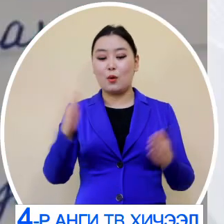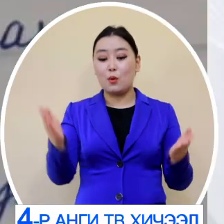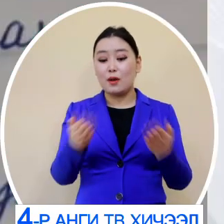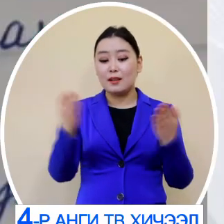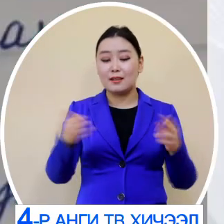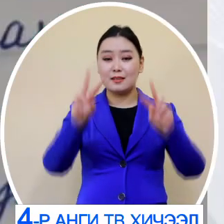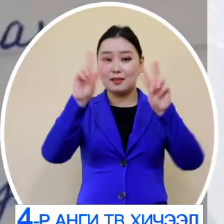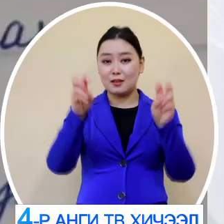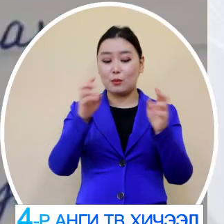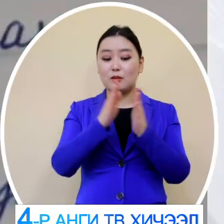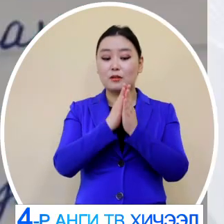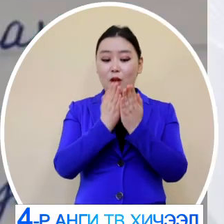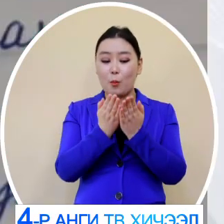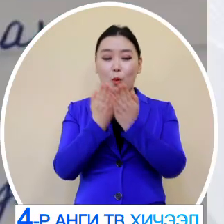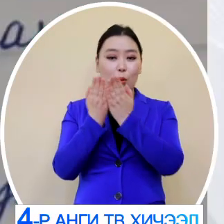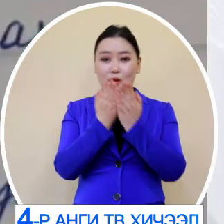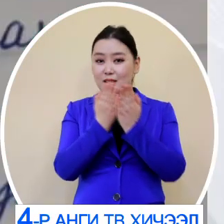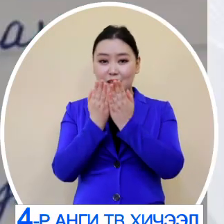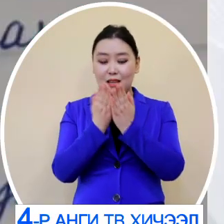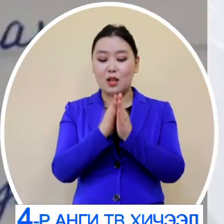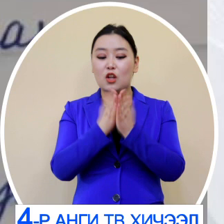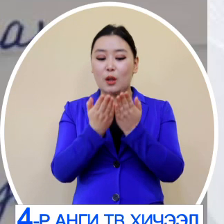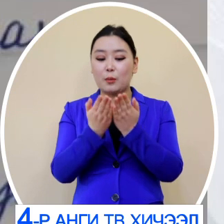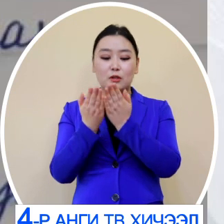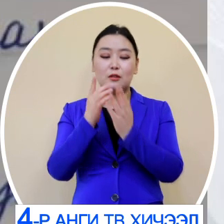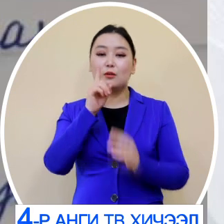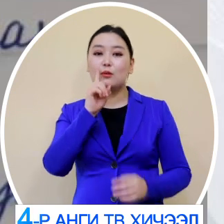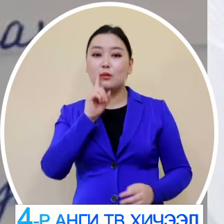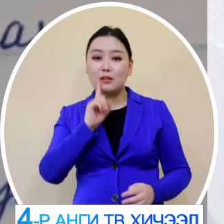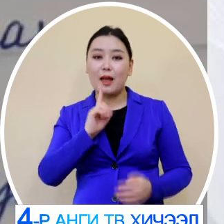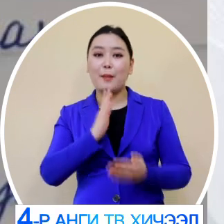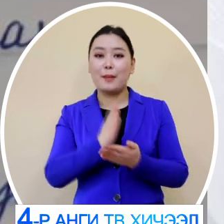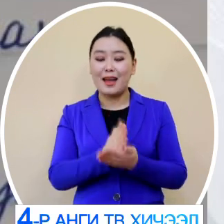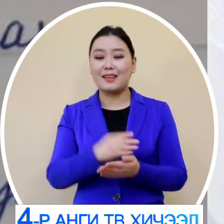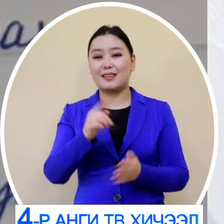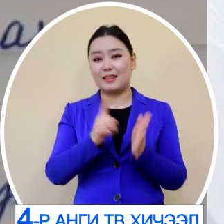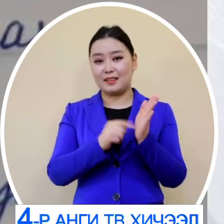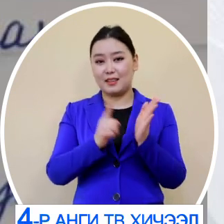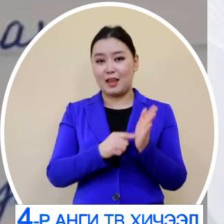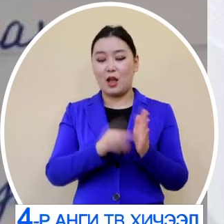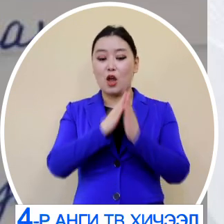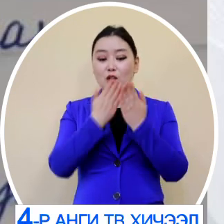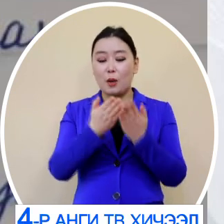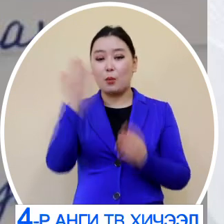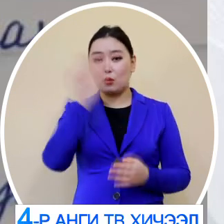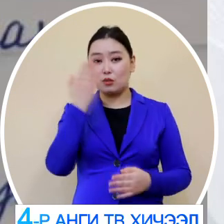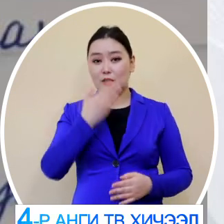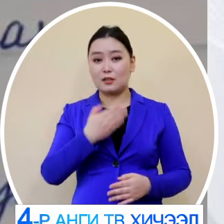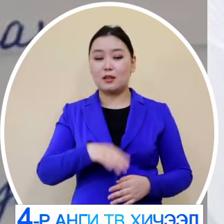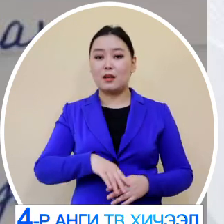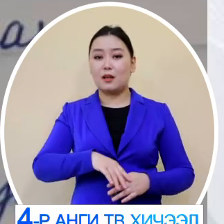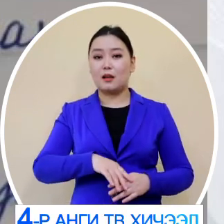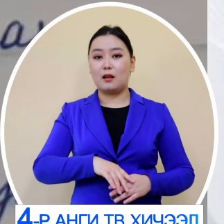ном уншицгаая. Номонд дуртай байх хэрэгтэй. ном унших нь аливааг танин мэдэхэд